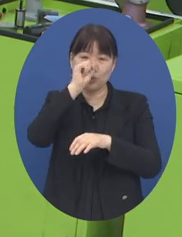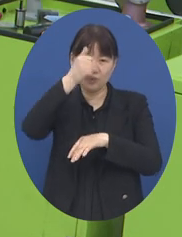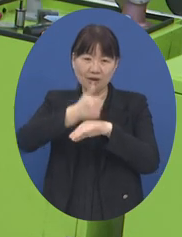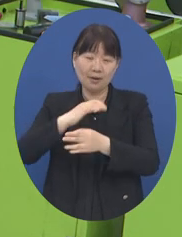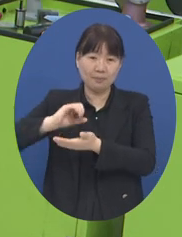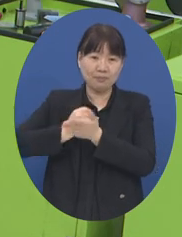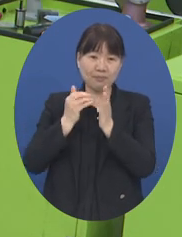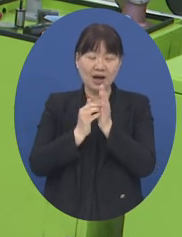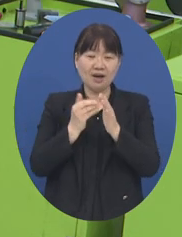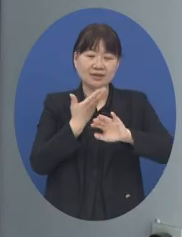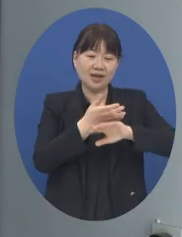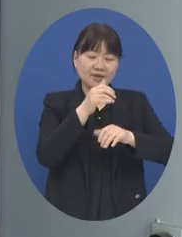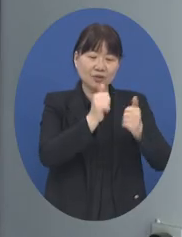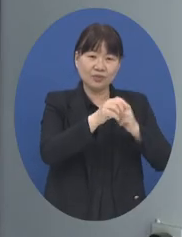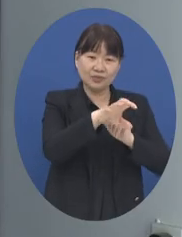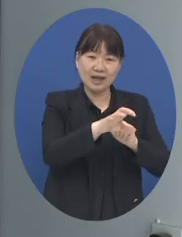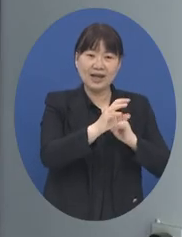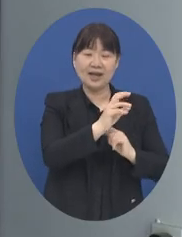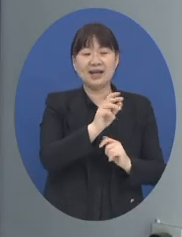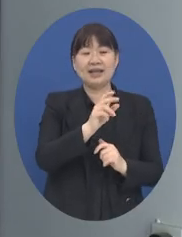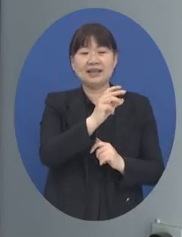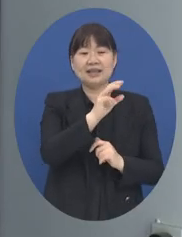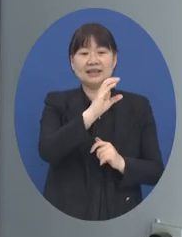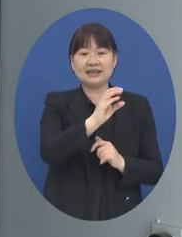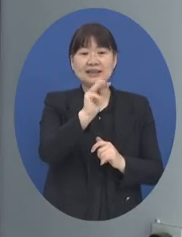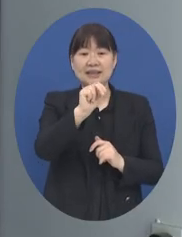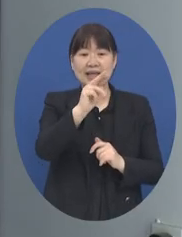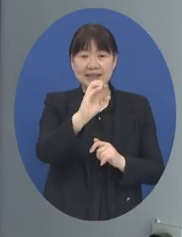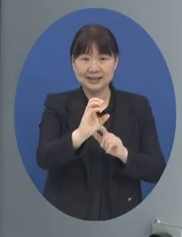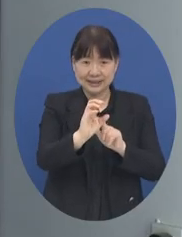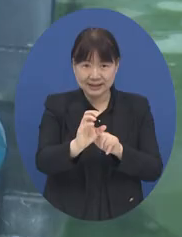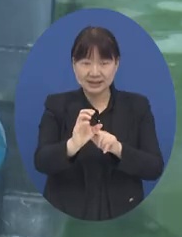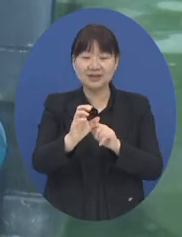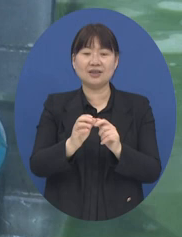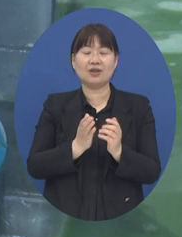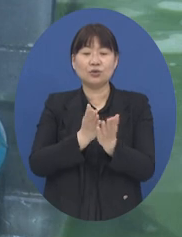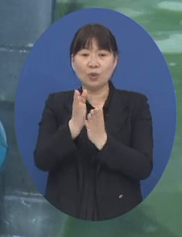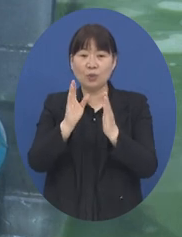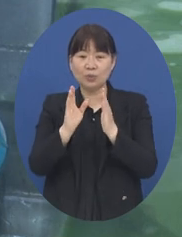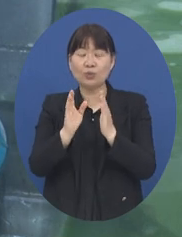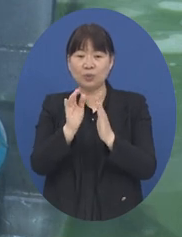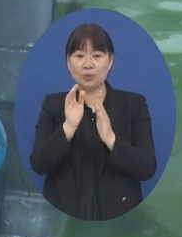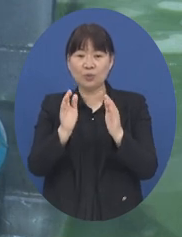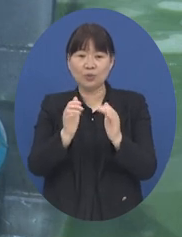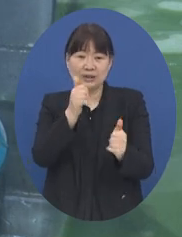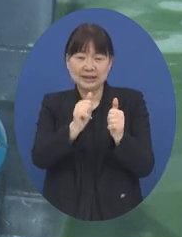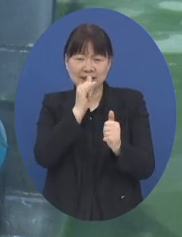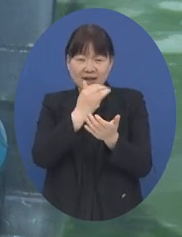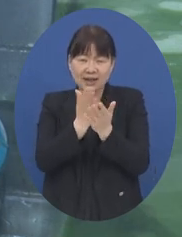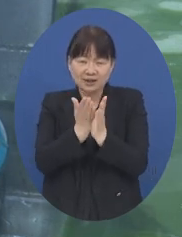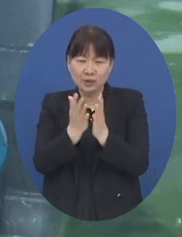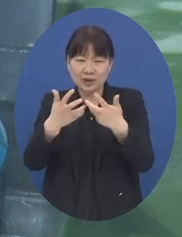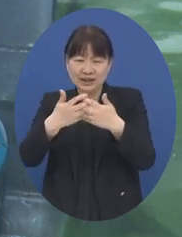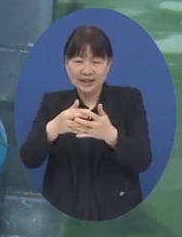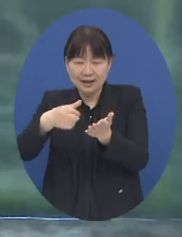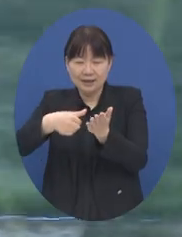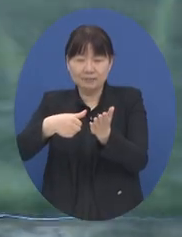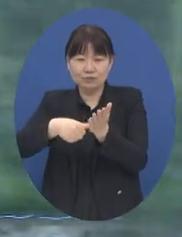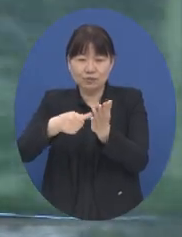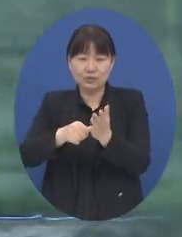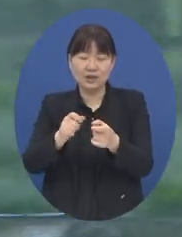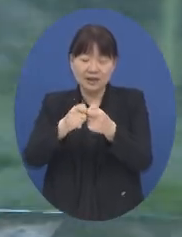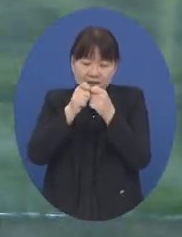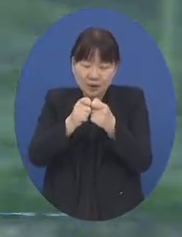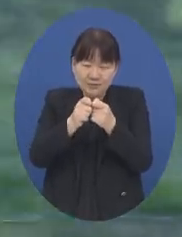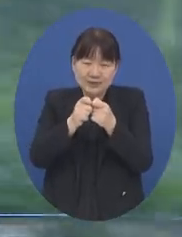경기장 이곳에선 cnc 밀링 종목이 진행중입니다 밀링 머신 을 가지고 각종 기계부품을 정밀하게 가공하는